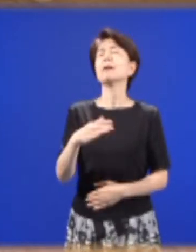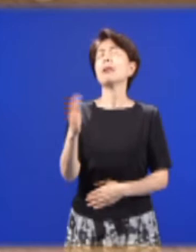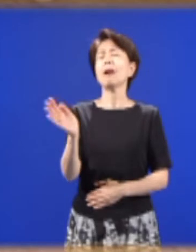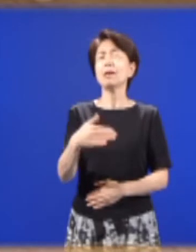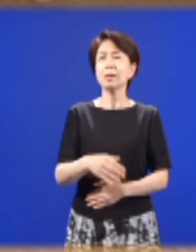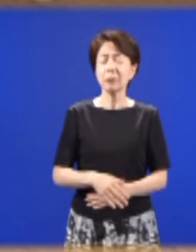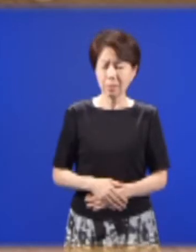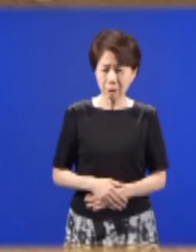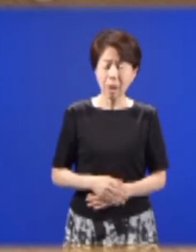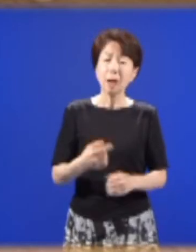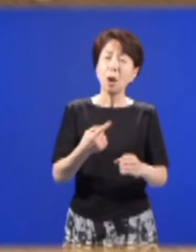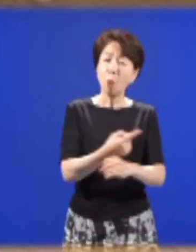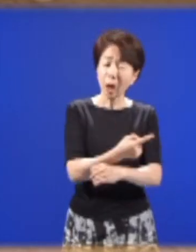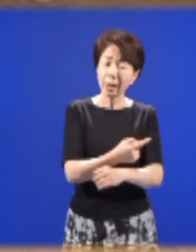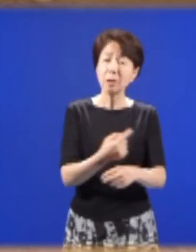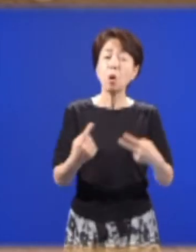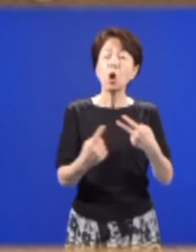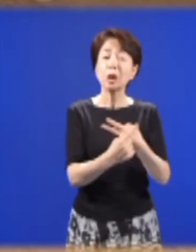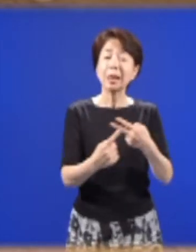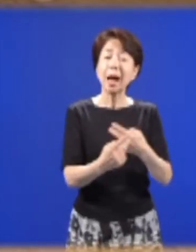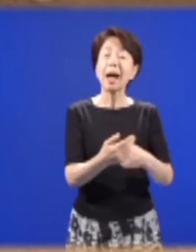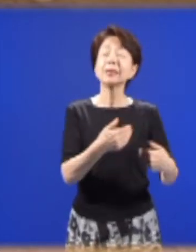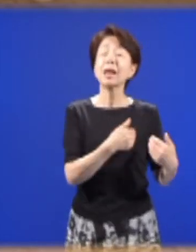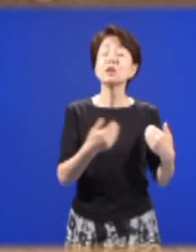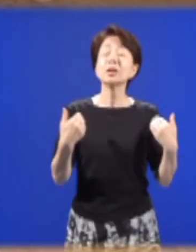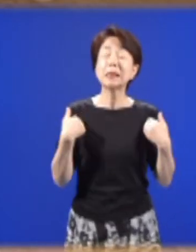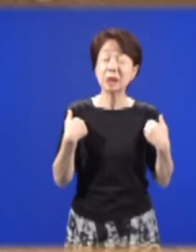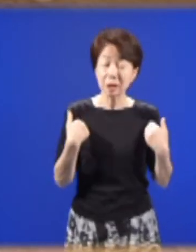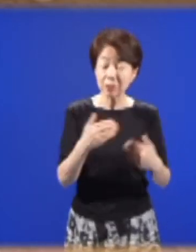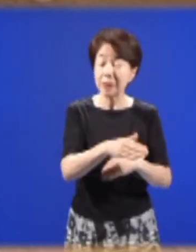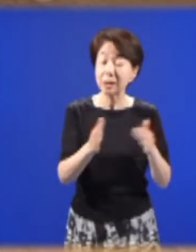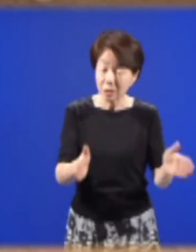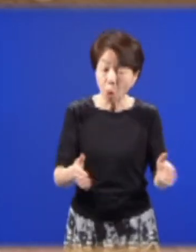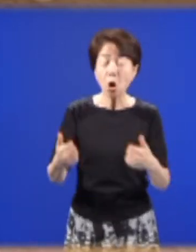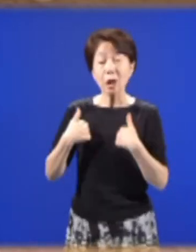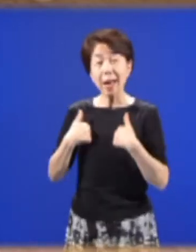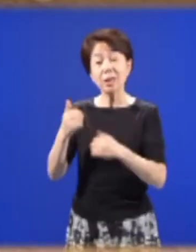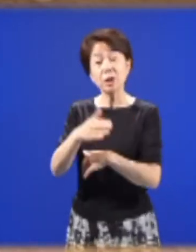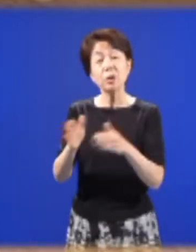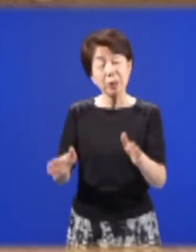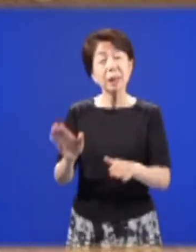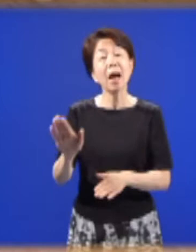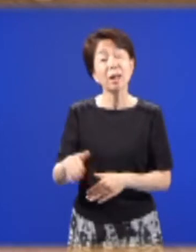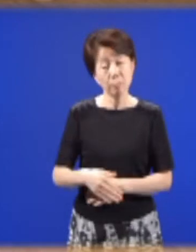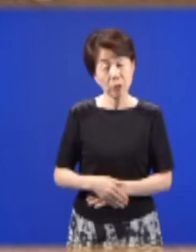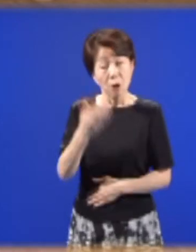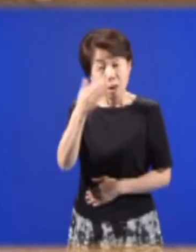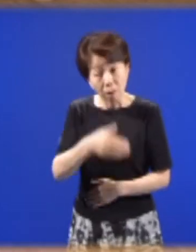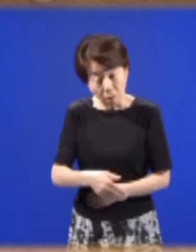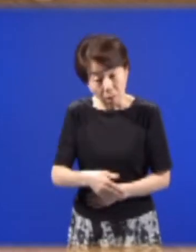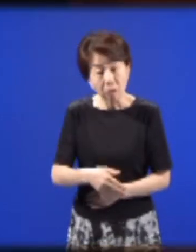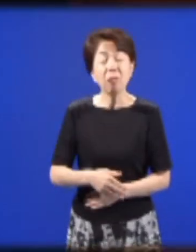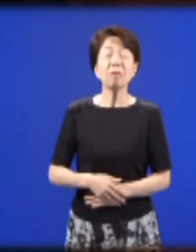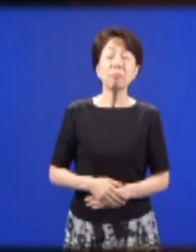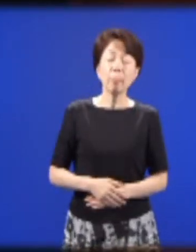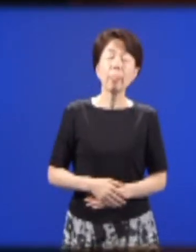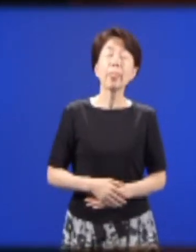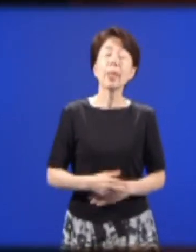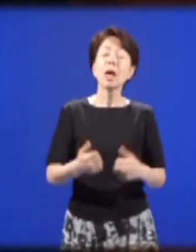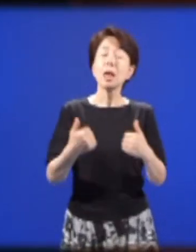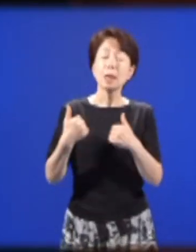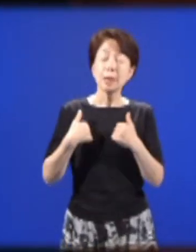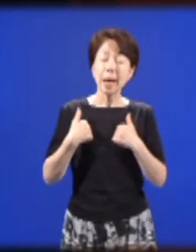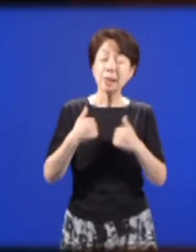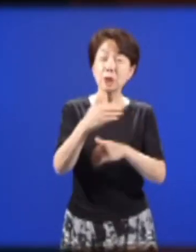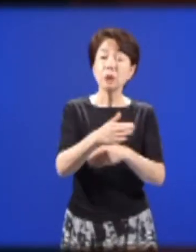えいえ、まだリハーサル室と練習室があります。 へえ、そんな場所もあるんですね。 練習室